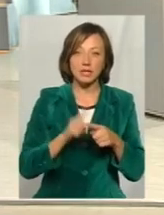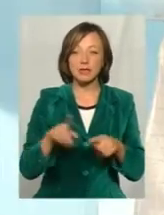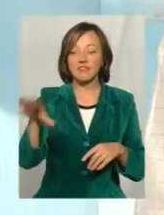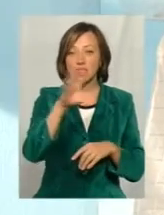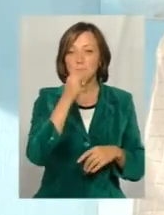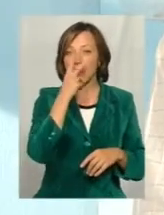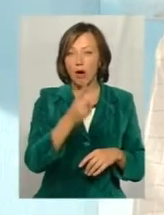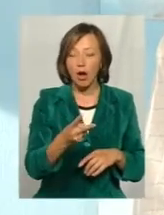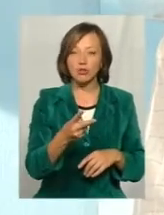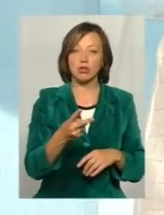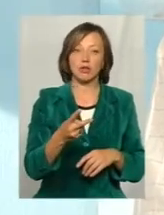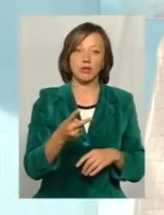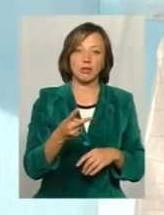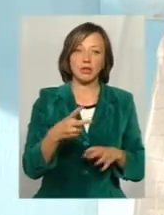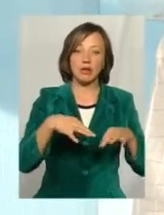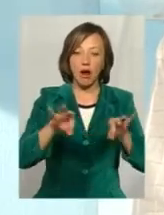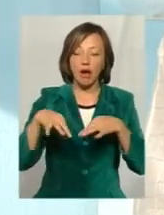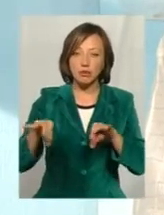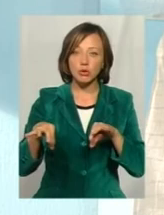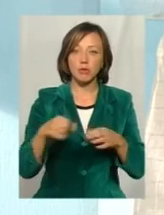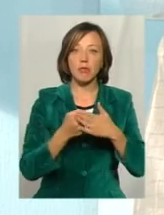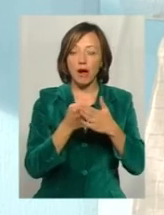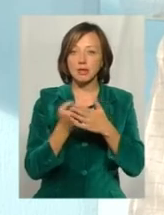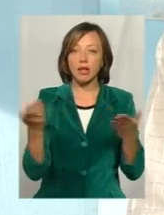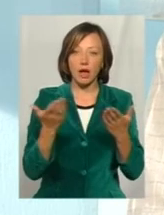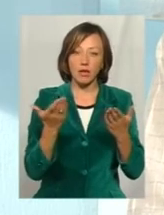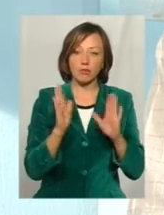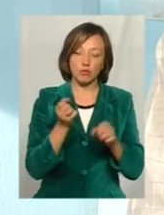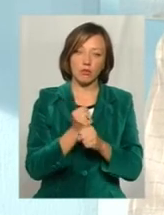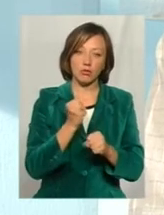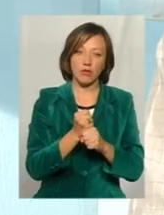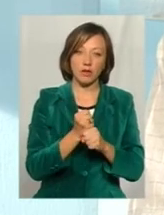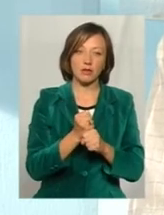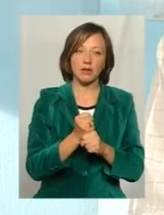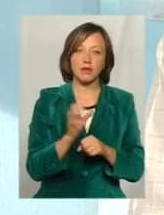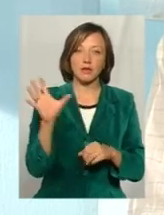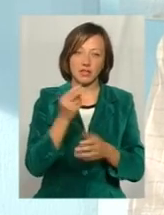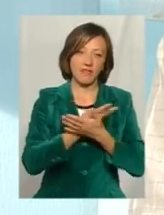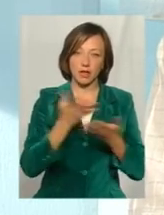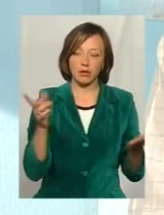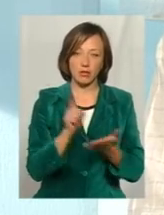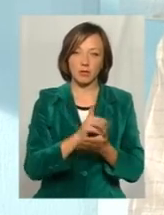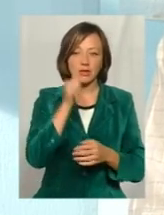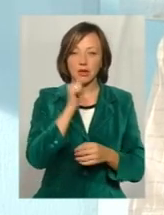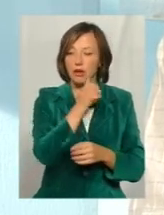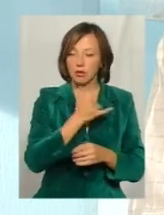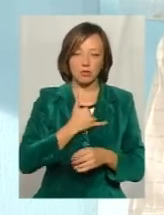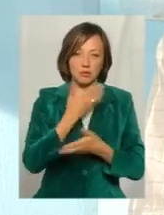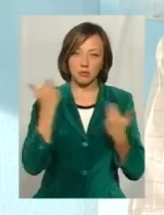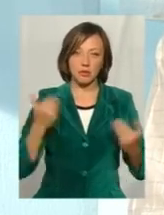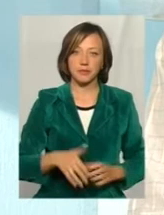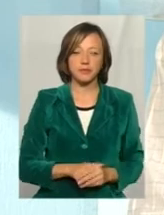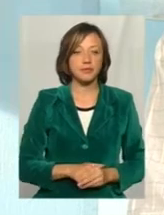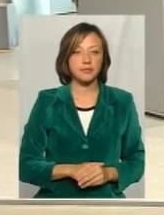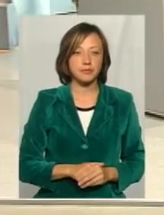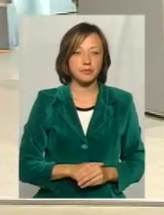бачили ті транспортні засоби, ті бази, які будуть працювати. За це має бути відкрите. Ніяких секретів нікого не має